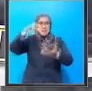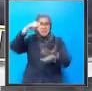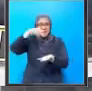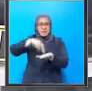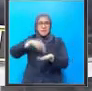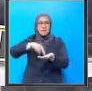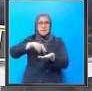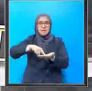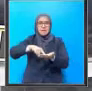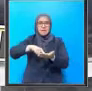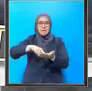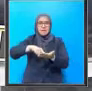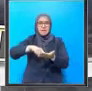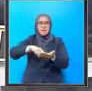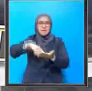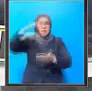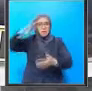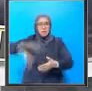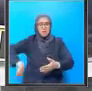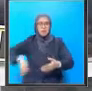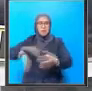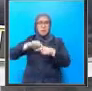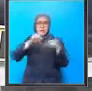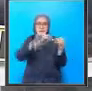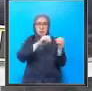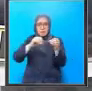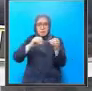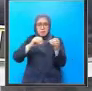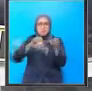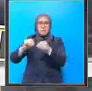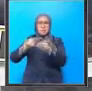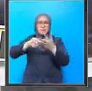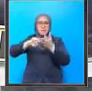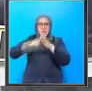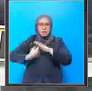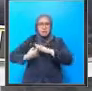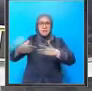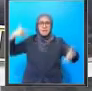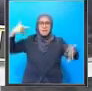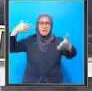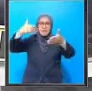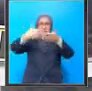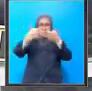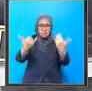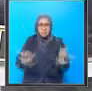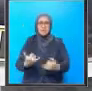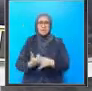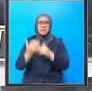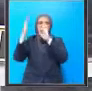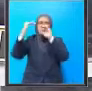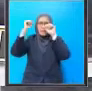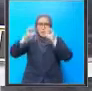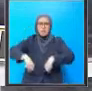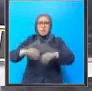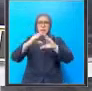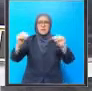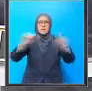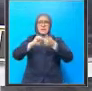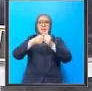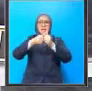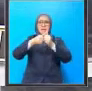beroperasi sehingga hari ini. Harap isu ini dapat ditangani dengan baik supaya Malaysia boleh